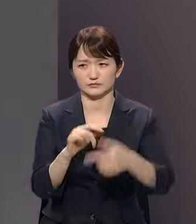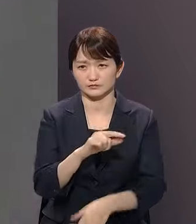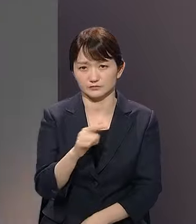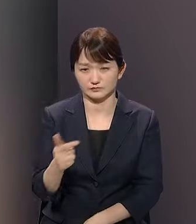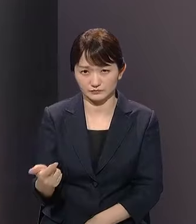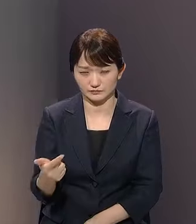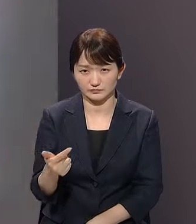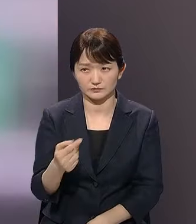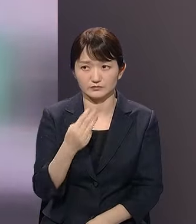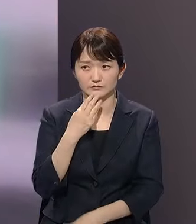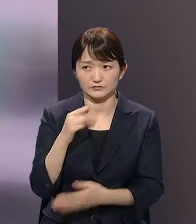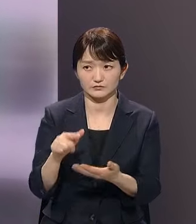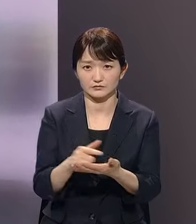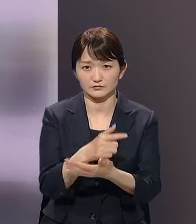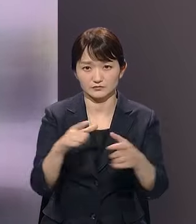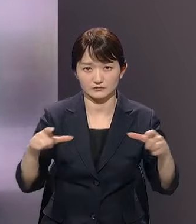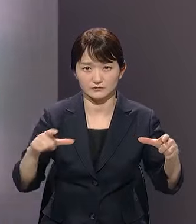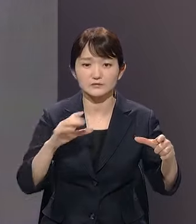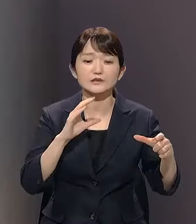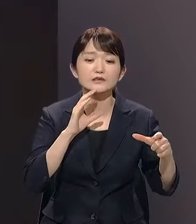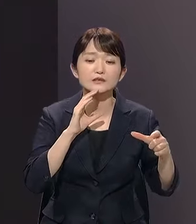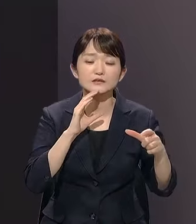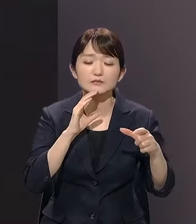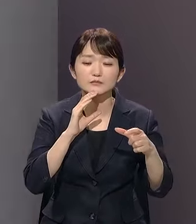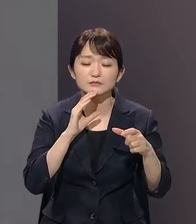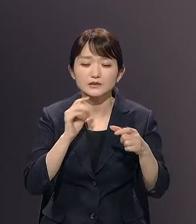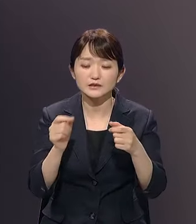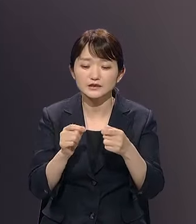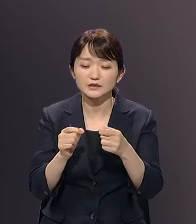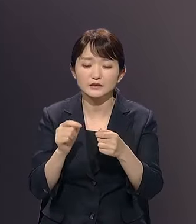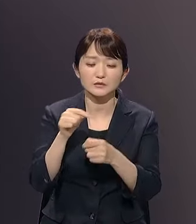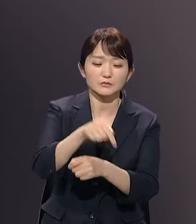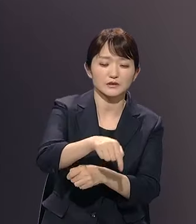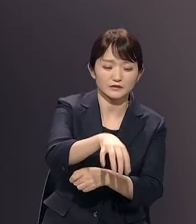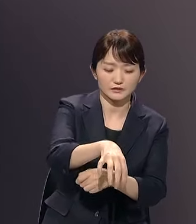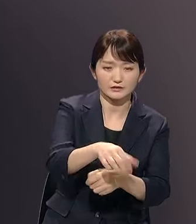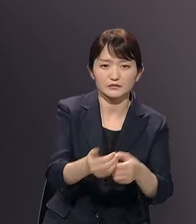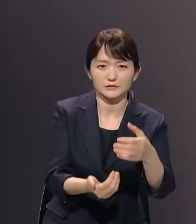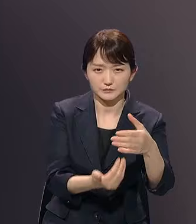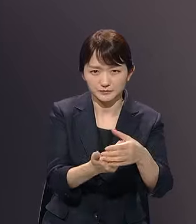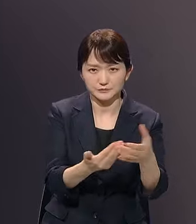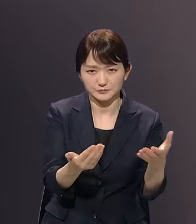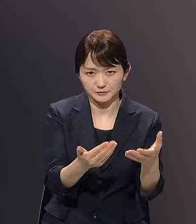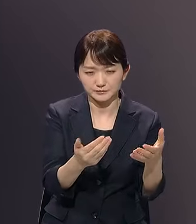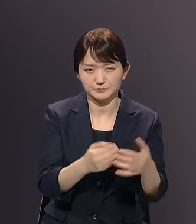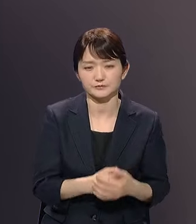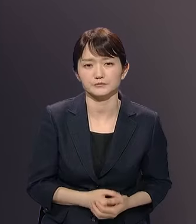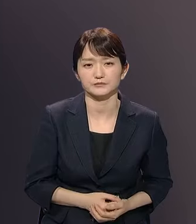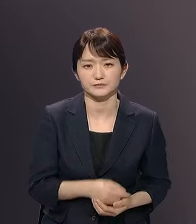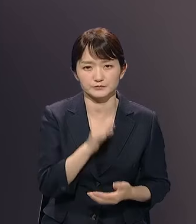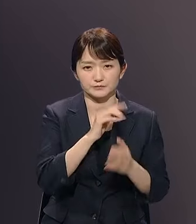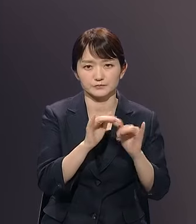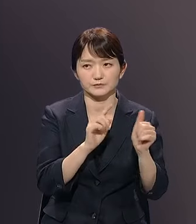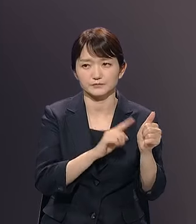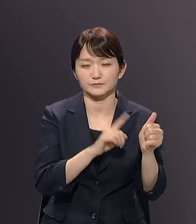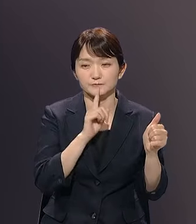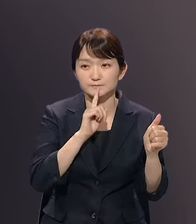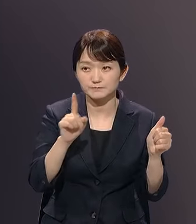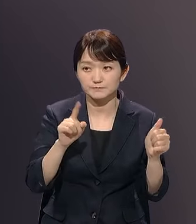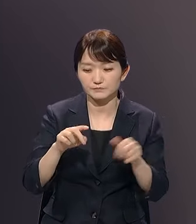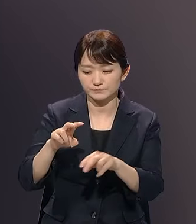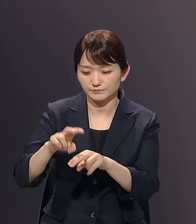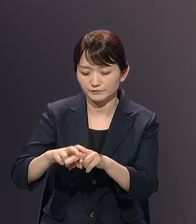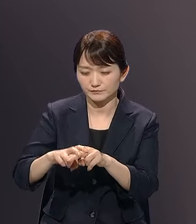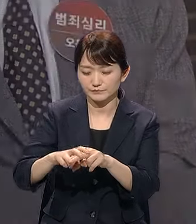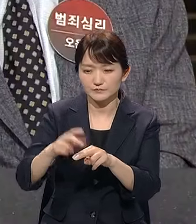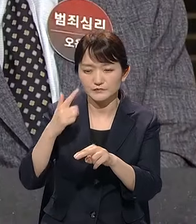서울 강서구 있는 한 그 카페 야외 테라스에서 발생된 일인데요이 제보자에 의하면 그 자석에 앉아 있던